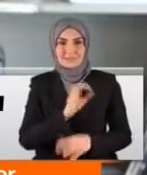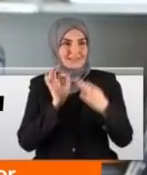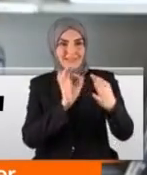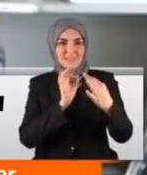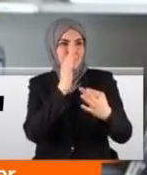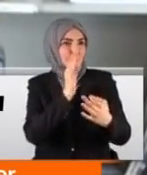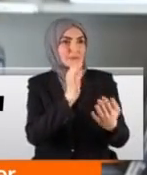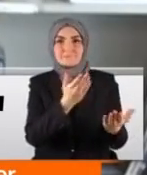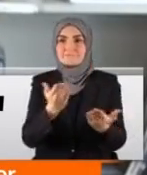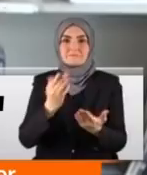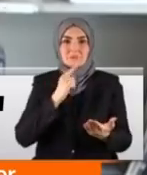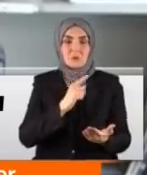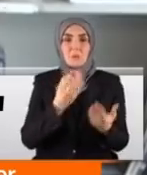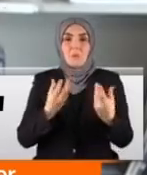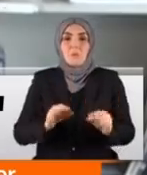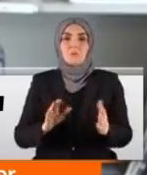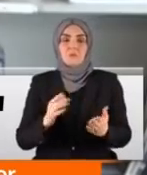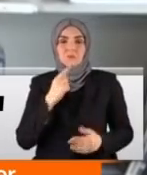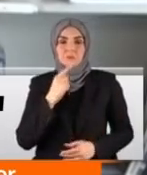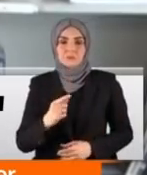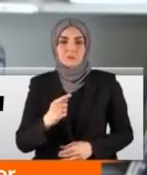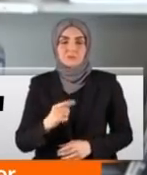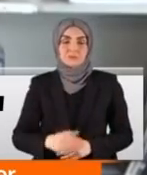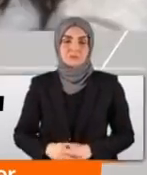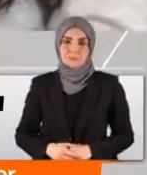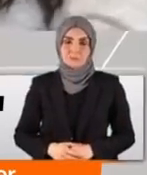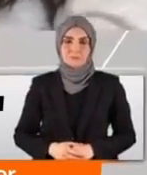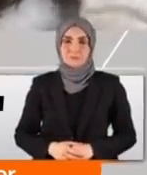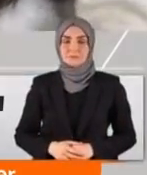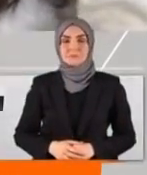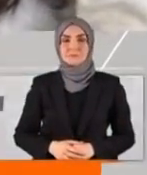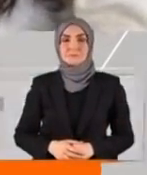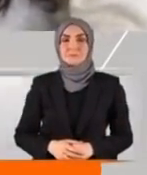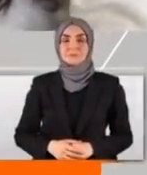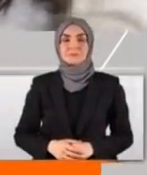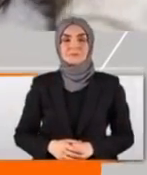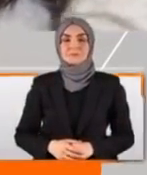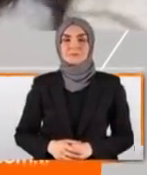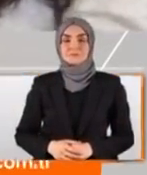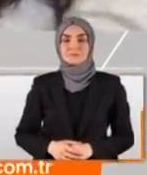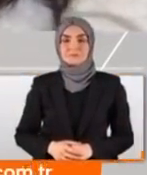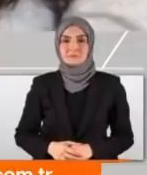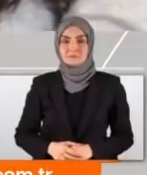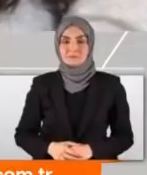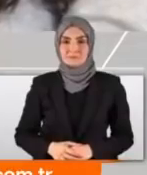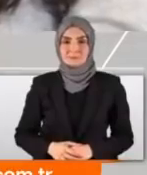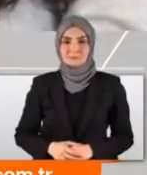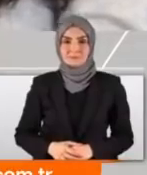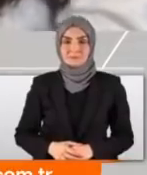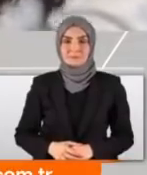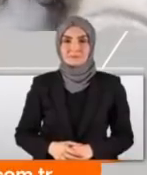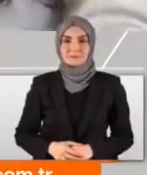denetleme mekanizmasında internet hukukuyla alakalı bazı problemler söz konusu. Benim gibi çok fazla mağdur var ve bu mağdurların